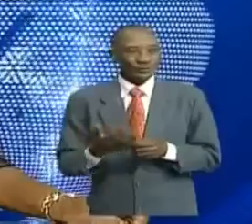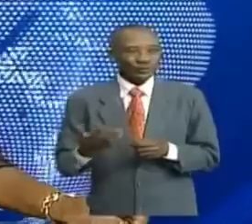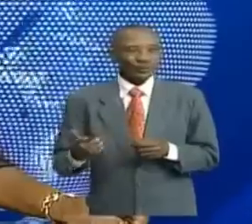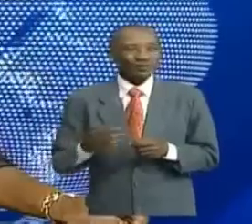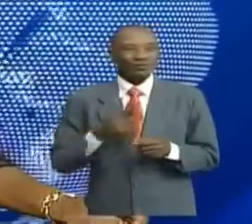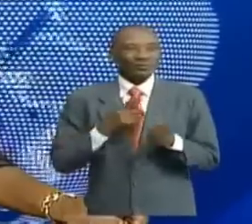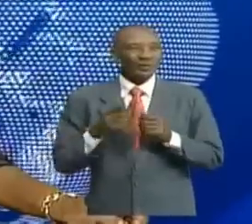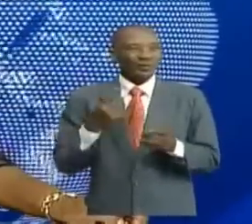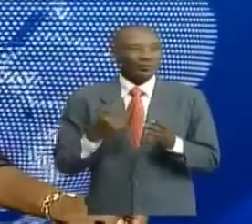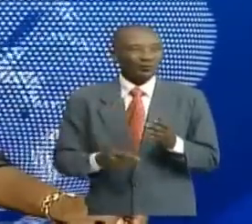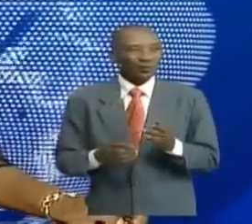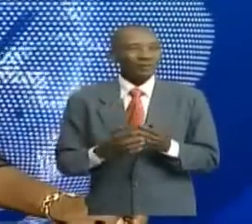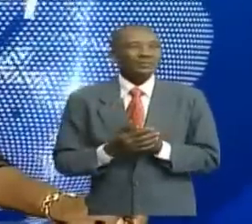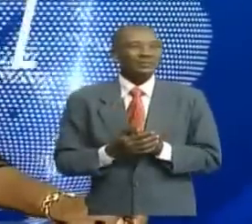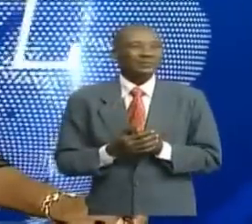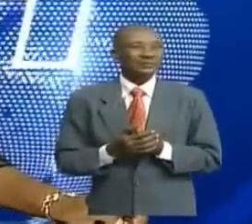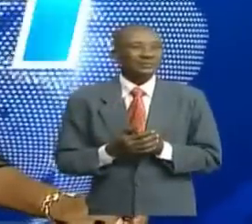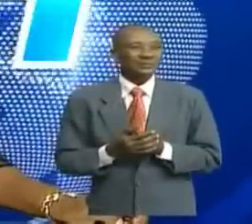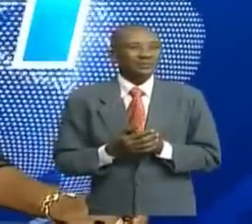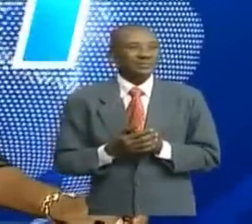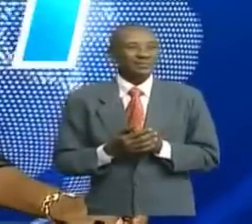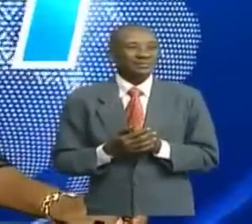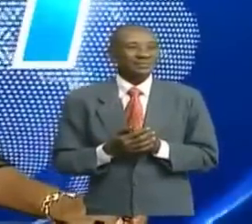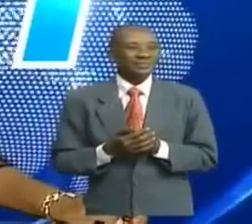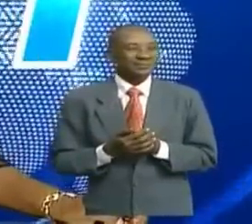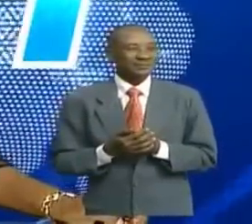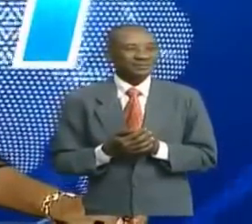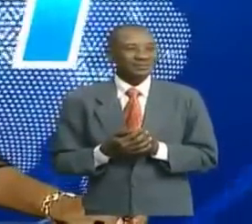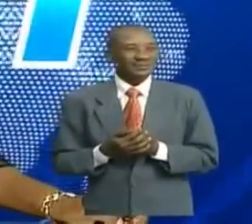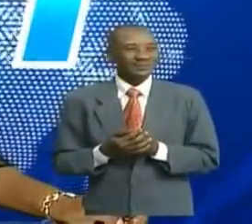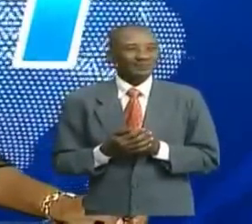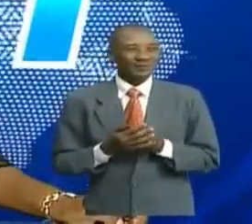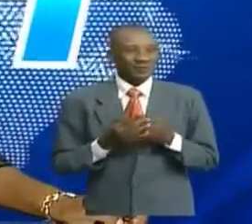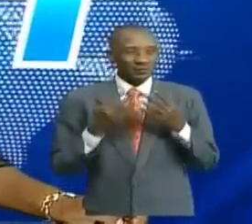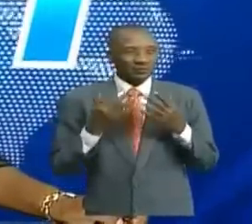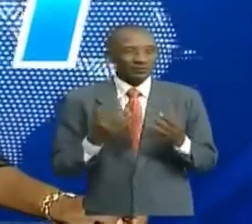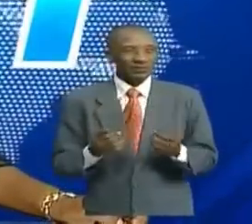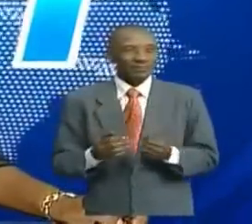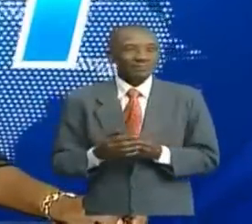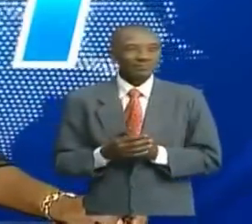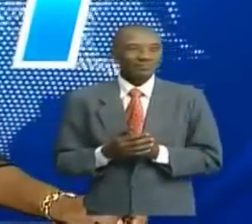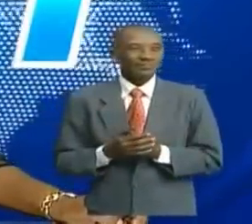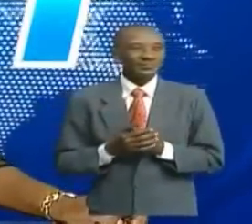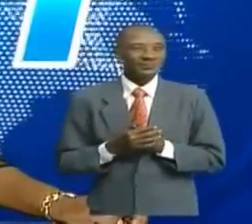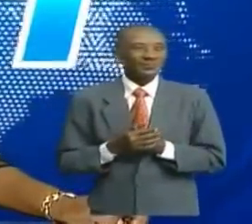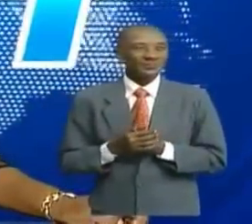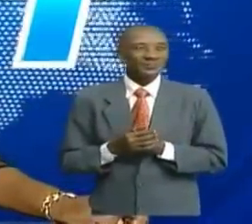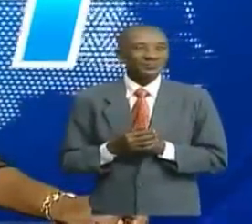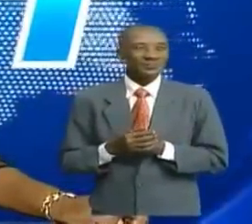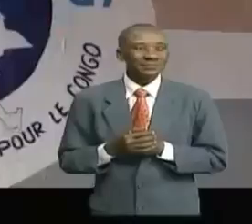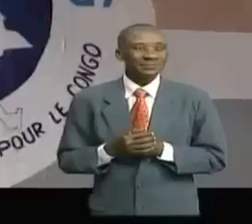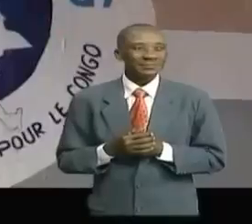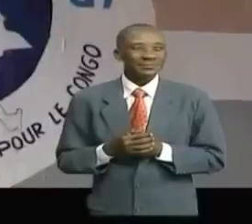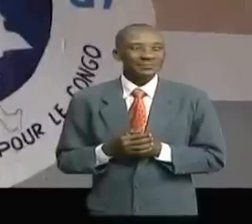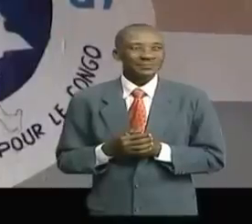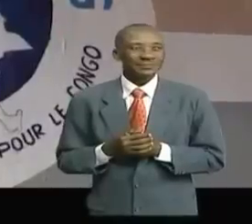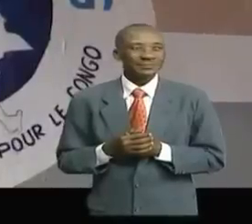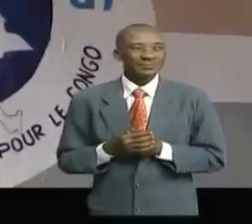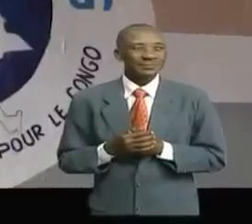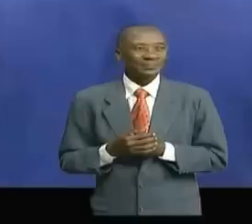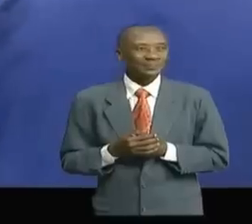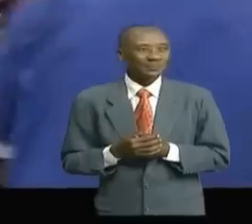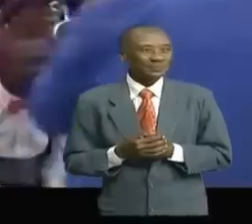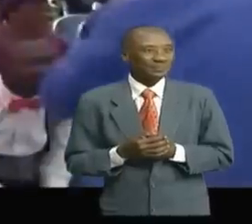s'est clôturée par une cérémonie de remise de brevet. Alain Bikaï était sur place. Ils étaient